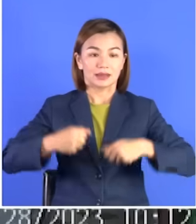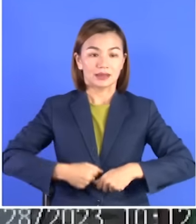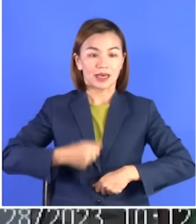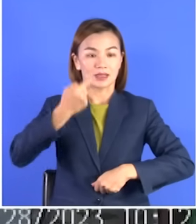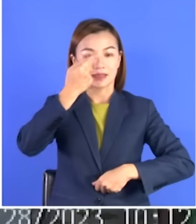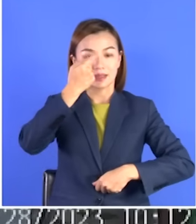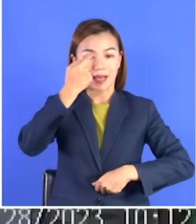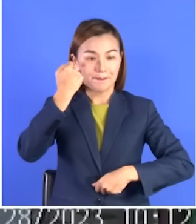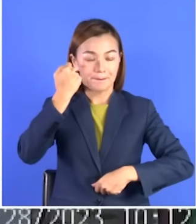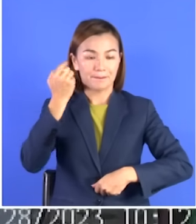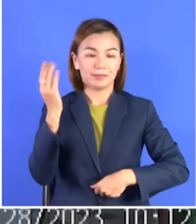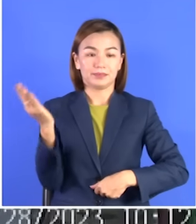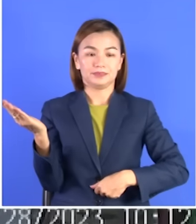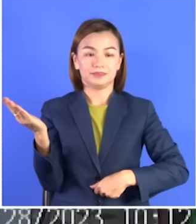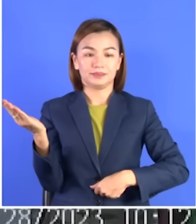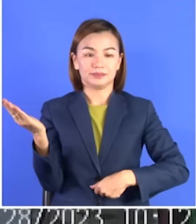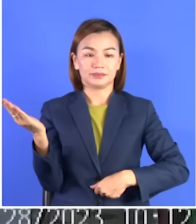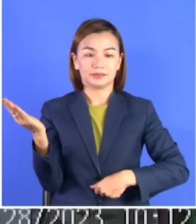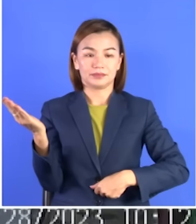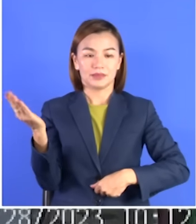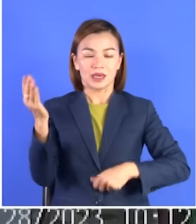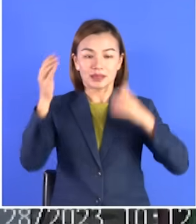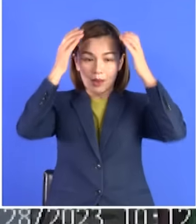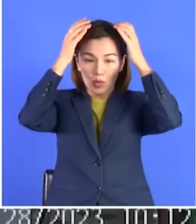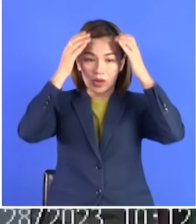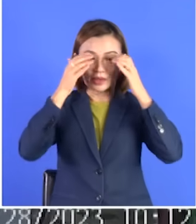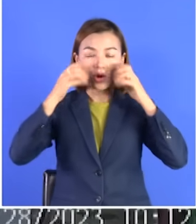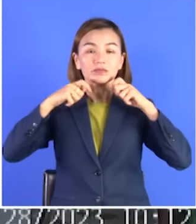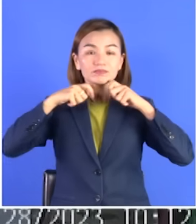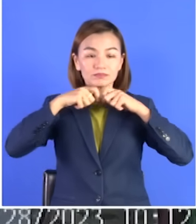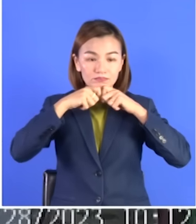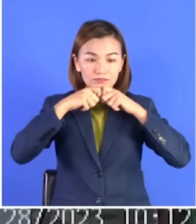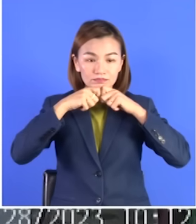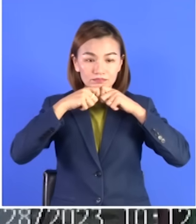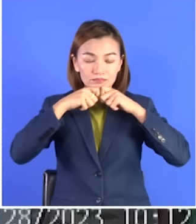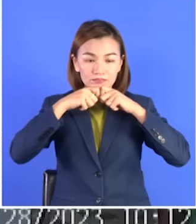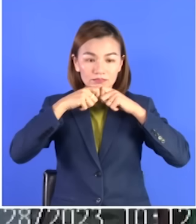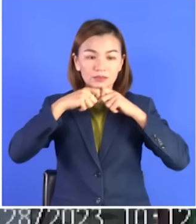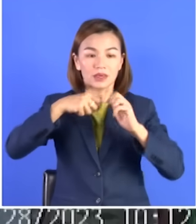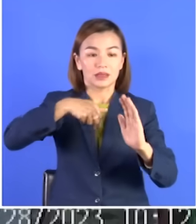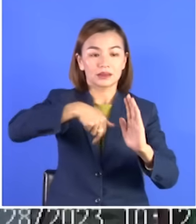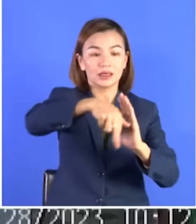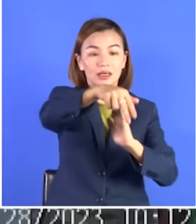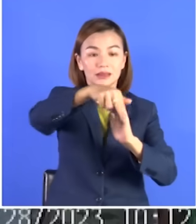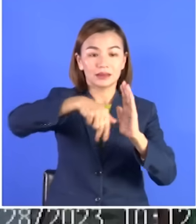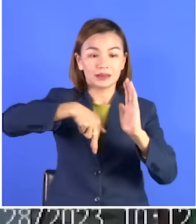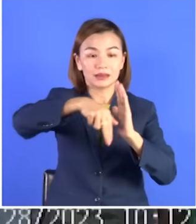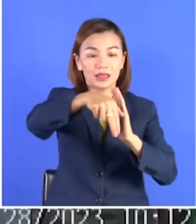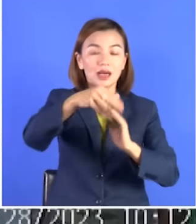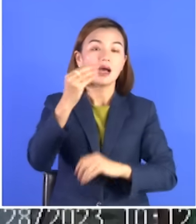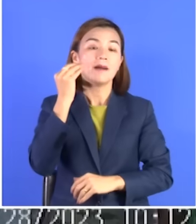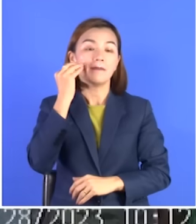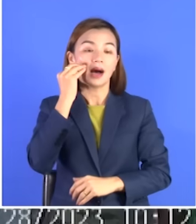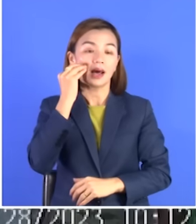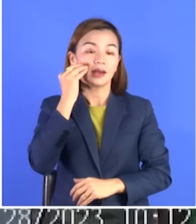ดูนะนี่ใส่เสื้อคลุมสีดำสวมหมวกกันน็อคสีดำเหมือนกันเดินเข้าออกไปบบริเวณประตูหน้าบ้านหลัง